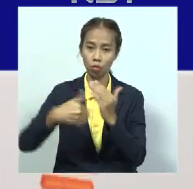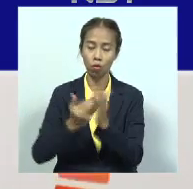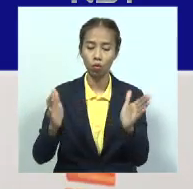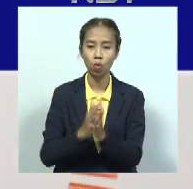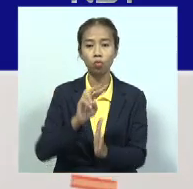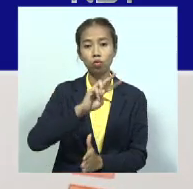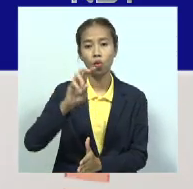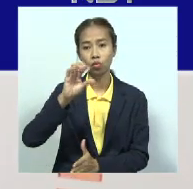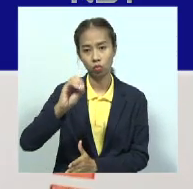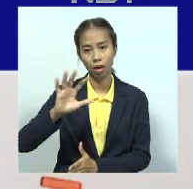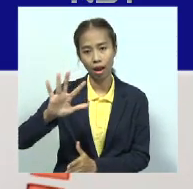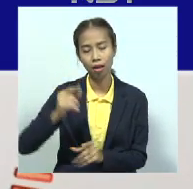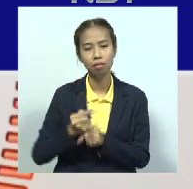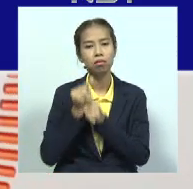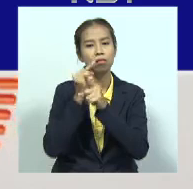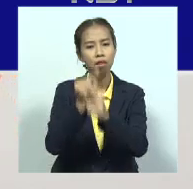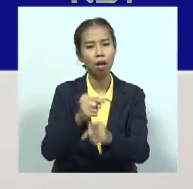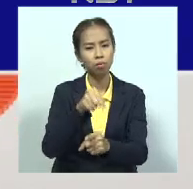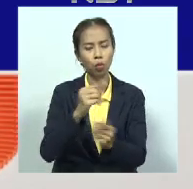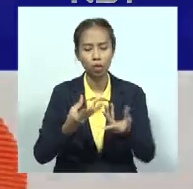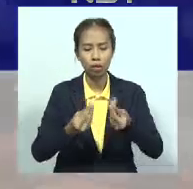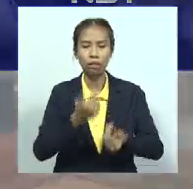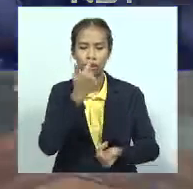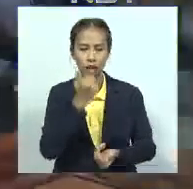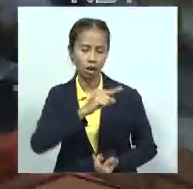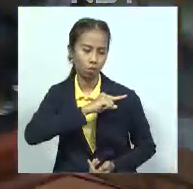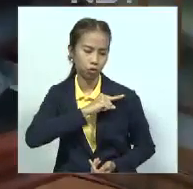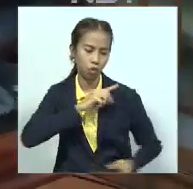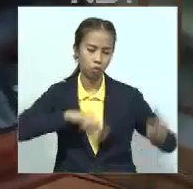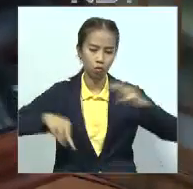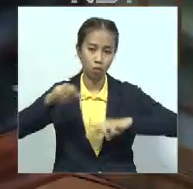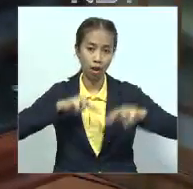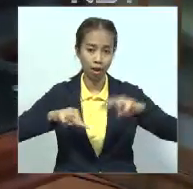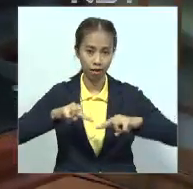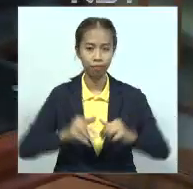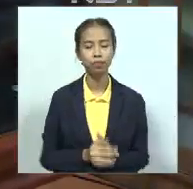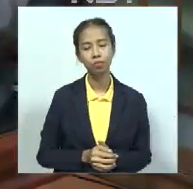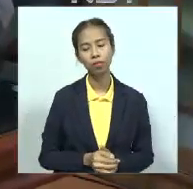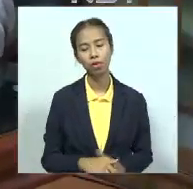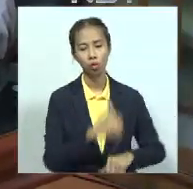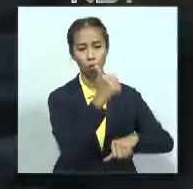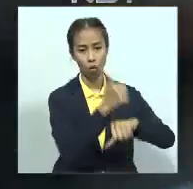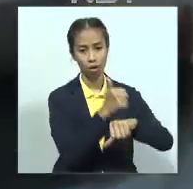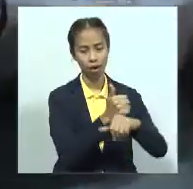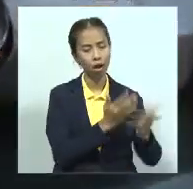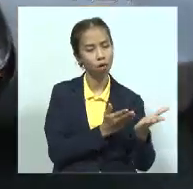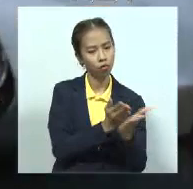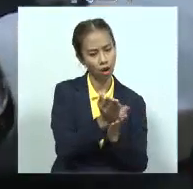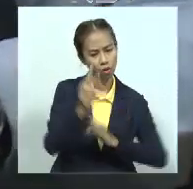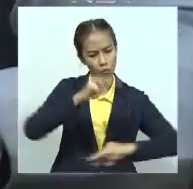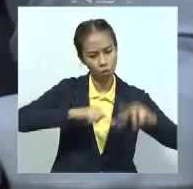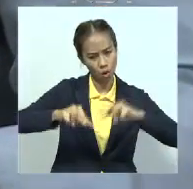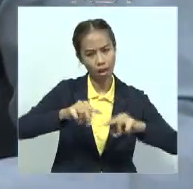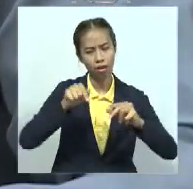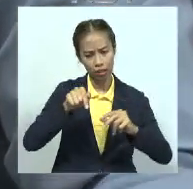อยตามที่สำนักงานเขตดินแดงเป็นผู้ดูแลหัวหน้าฝ่ายโยธาสำนักงานเขตดินแดงยังบอกถึงปัญหา